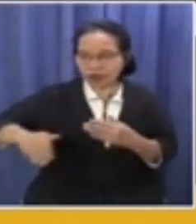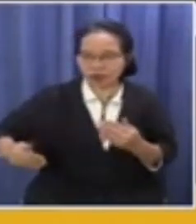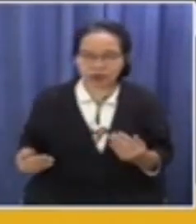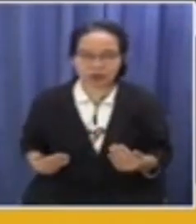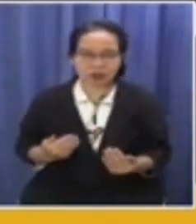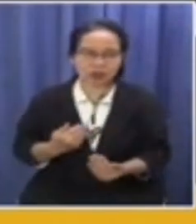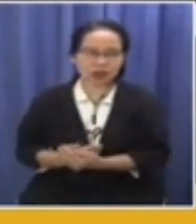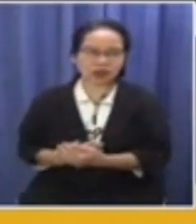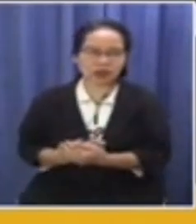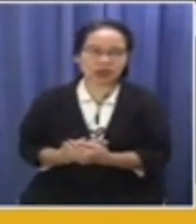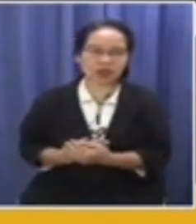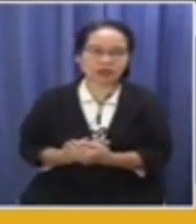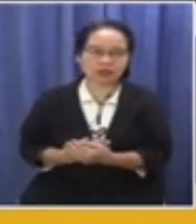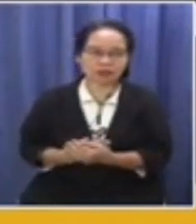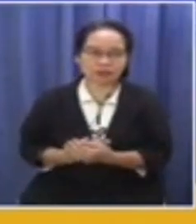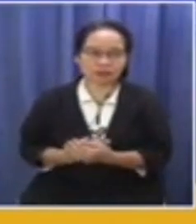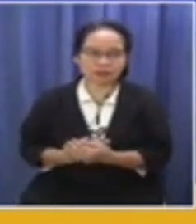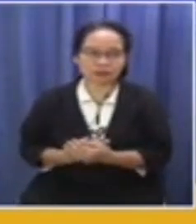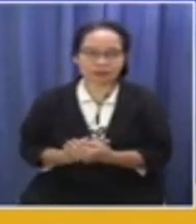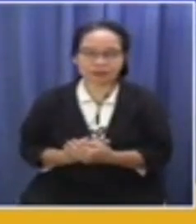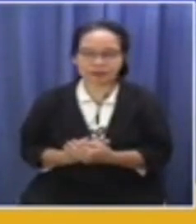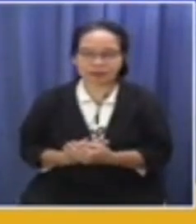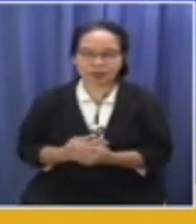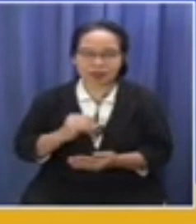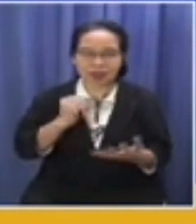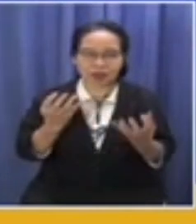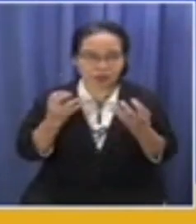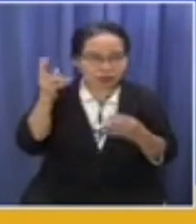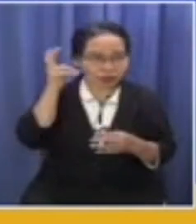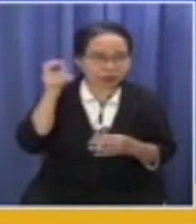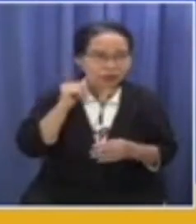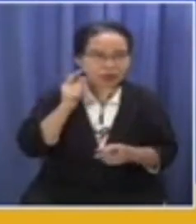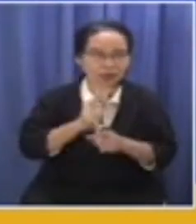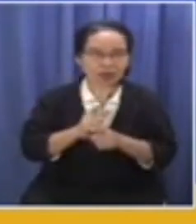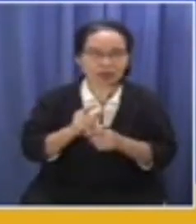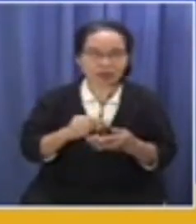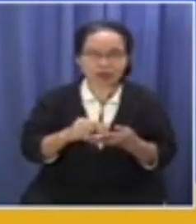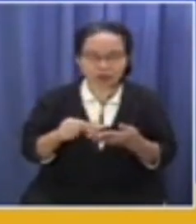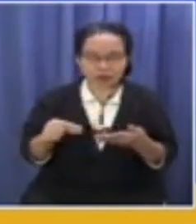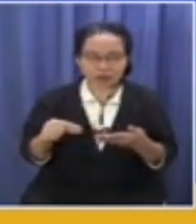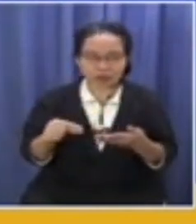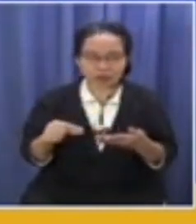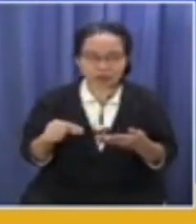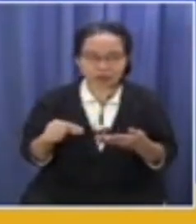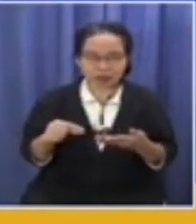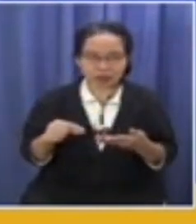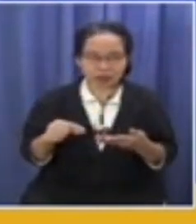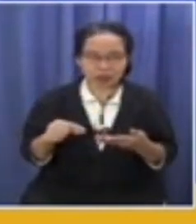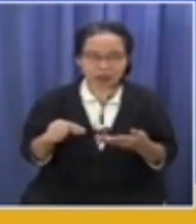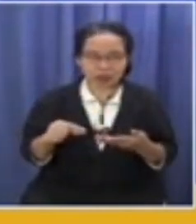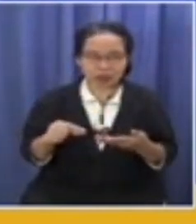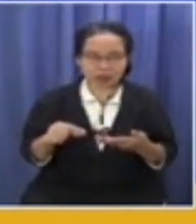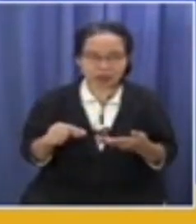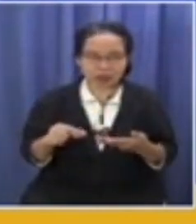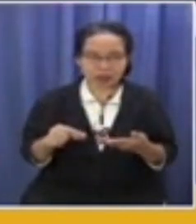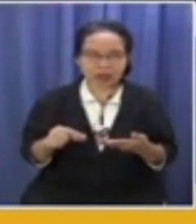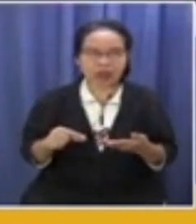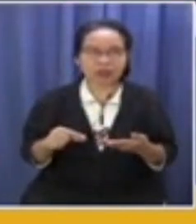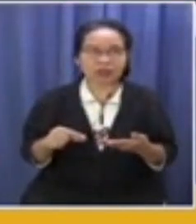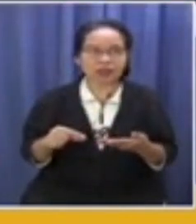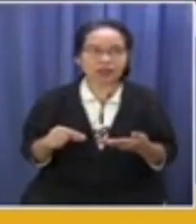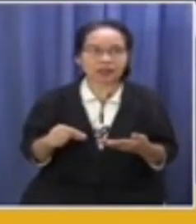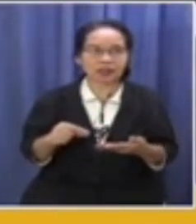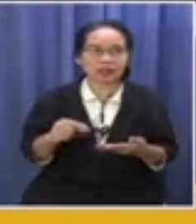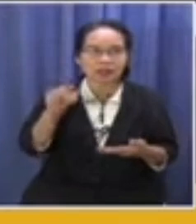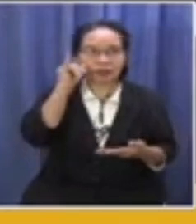ay ay maging lahat sa lahat gusto ko po pakinggan mo itong talatang ito no kung ang lahat ng